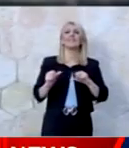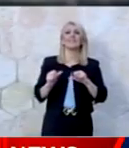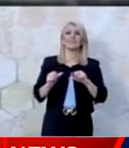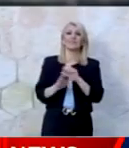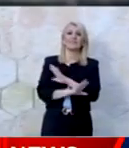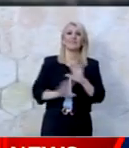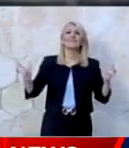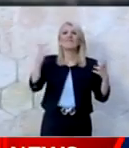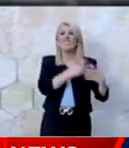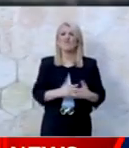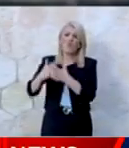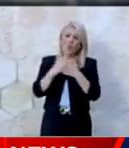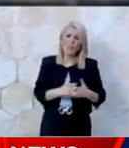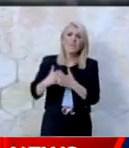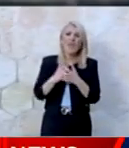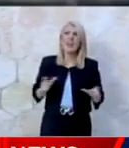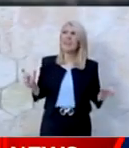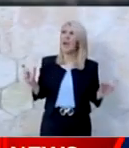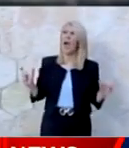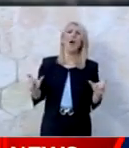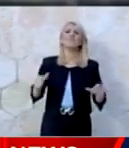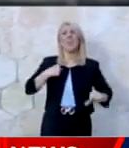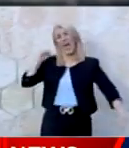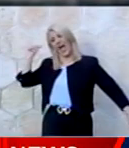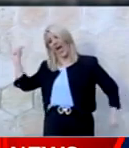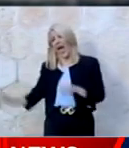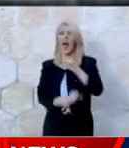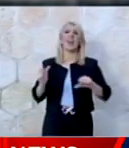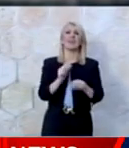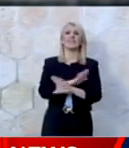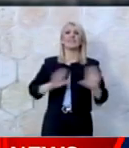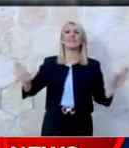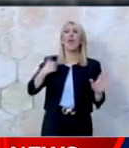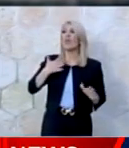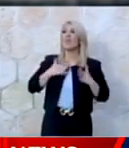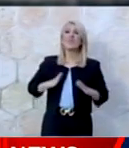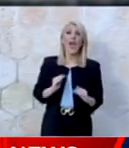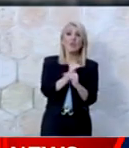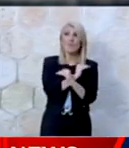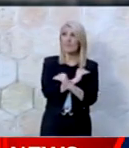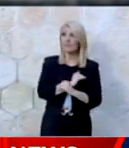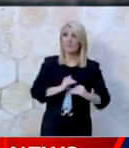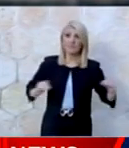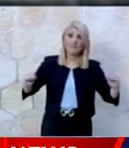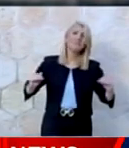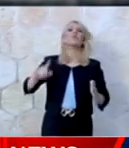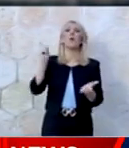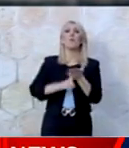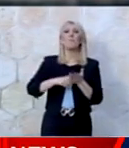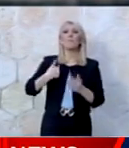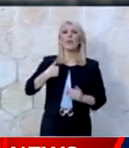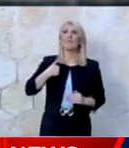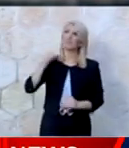εμάς, αδιαπραγμάτευτη προϋπόθεση της οικονομικής ευημερίας είναι η προάσπιση της εθνικής